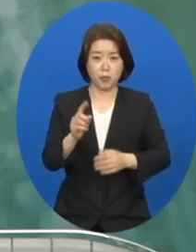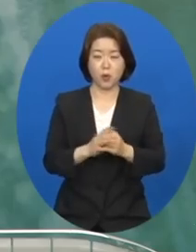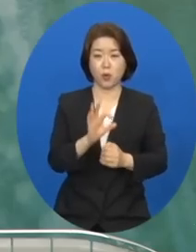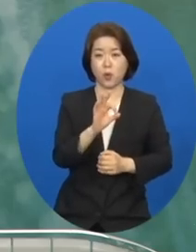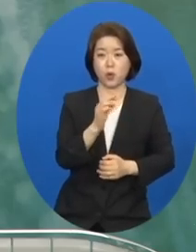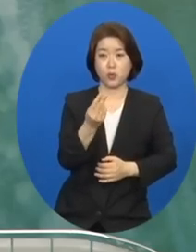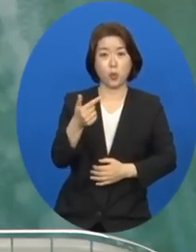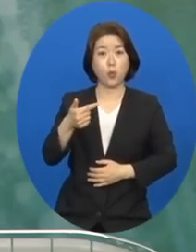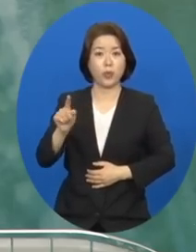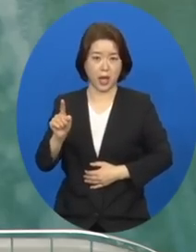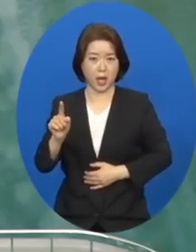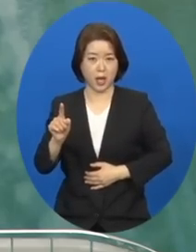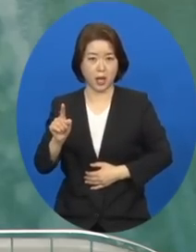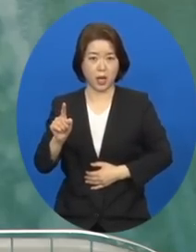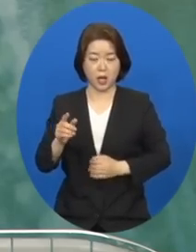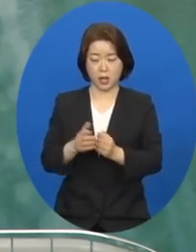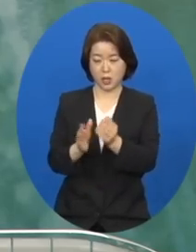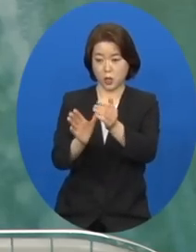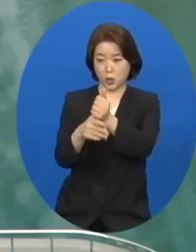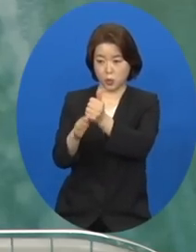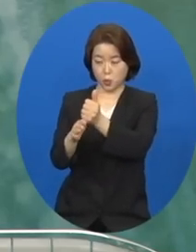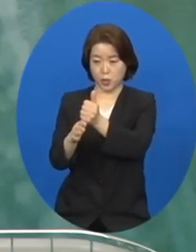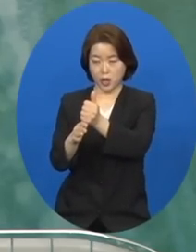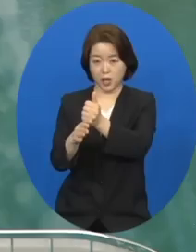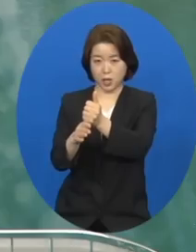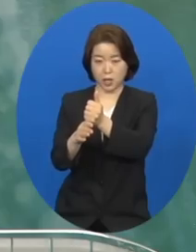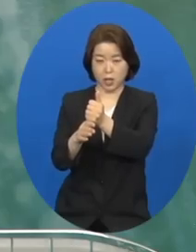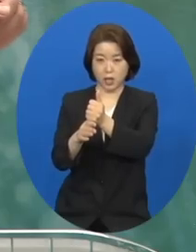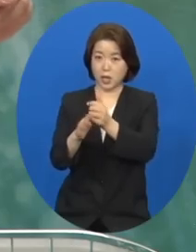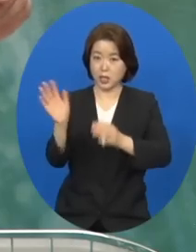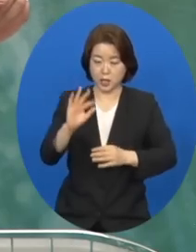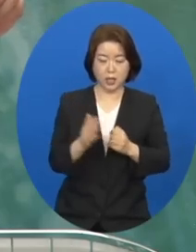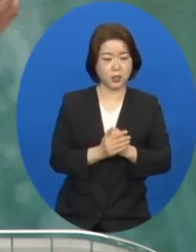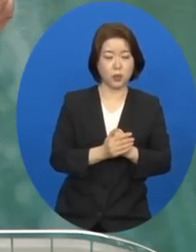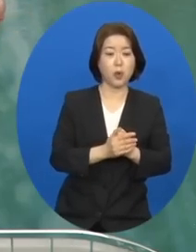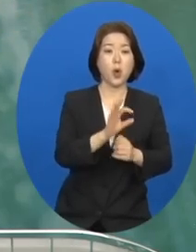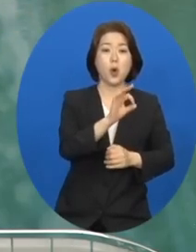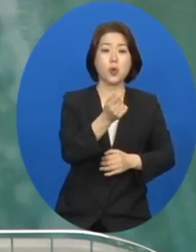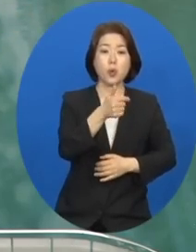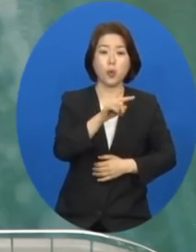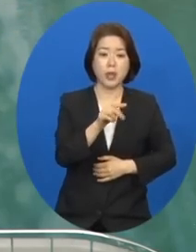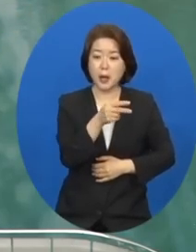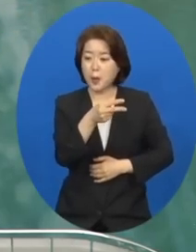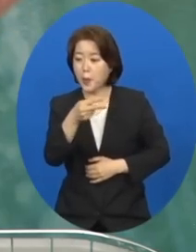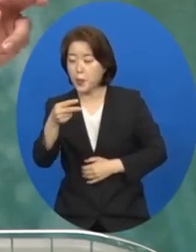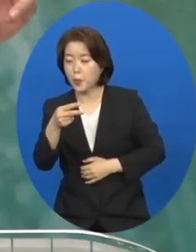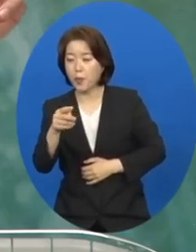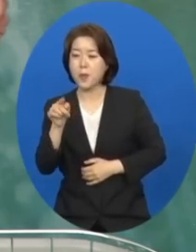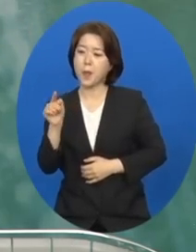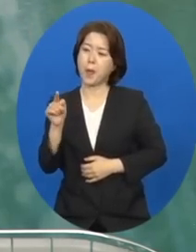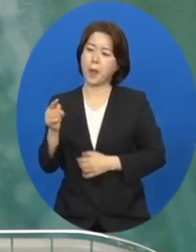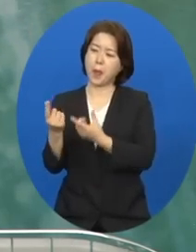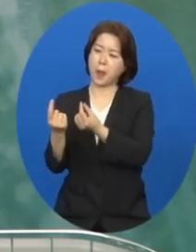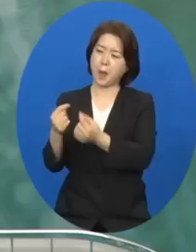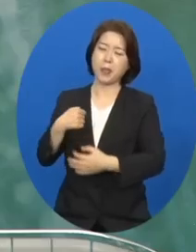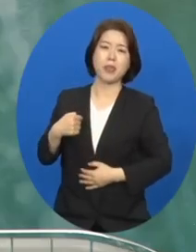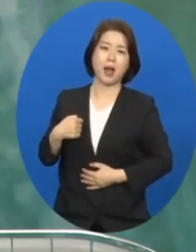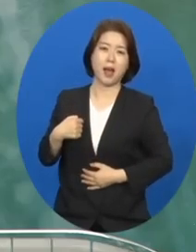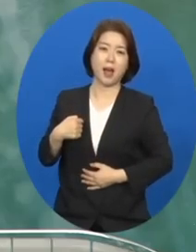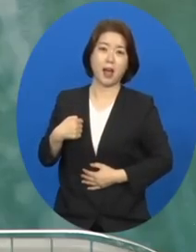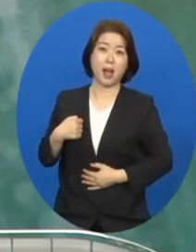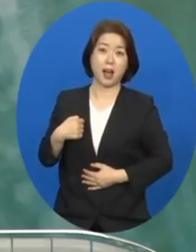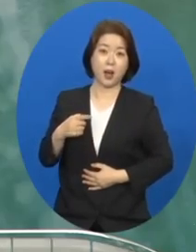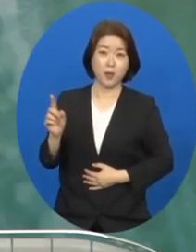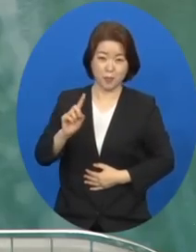윤아 근데 요건 아이 꼴 요런 나 그래서 요런 나 뭐 대략 짐작이